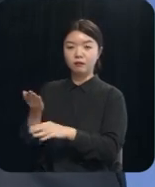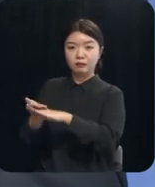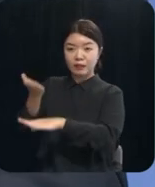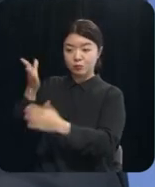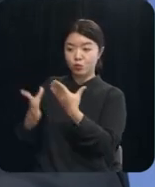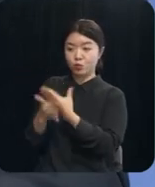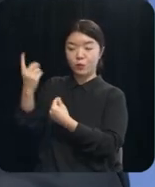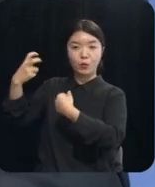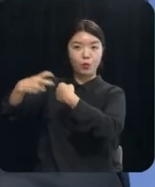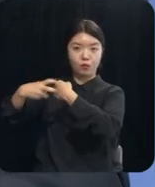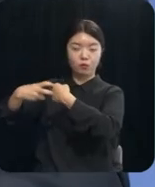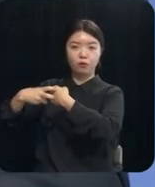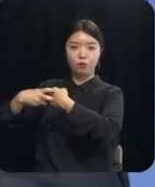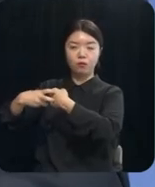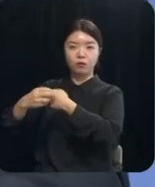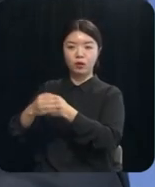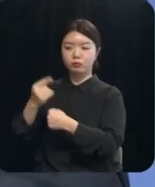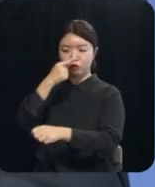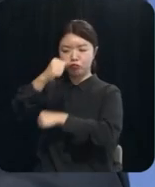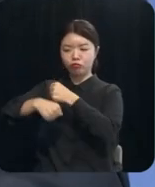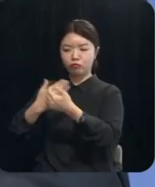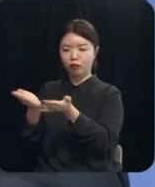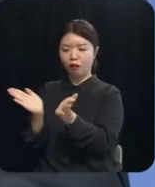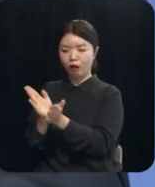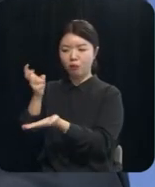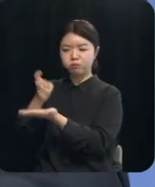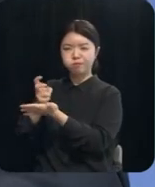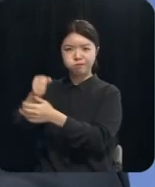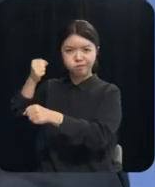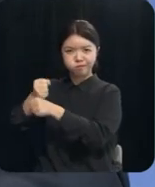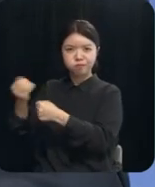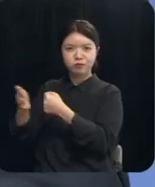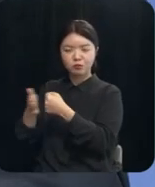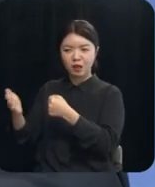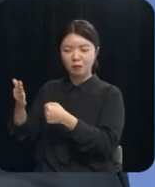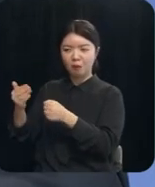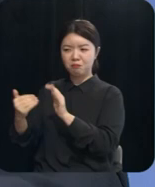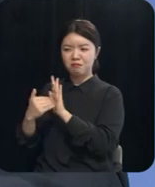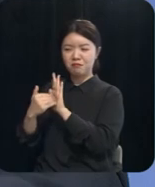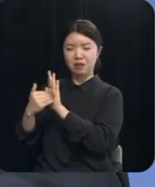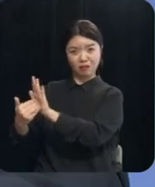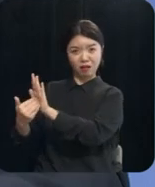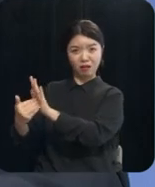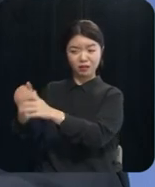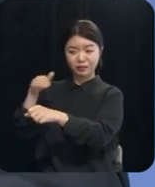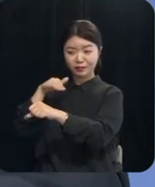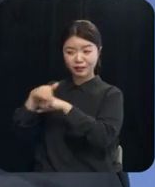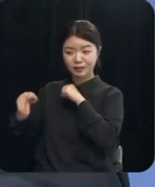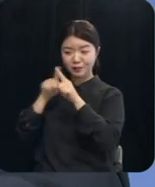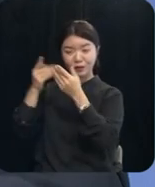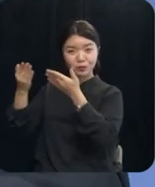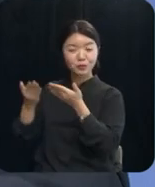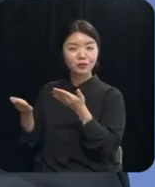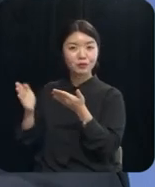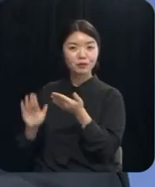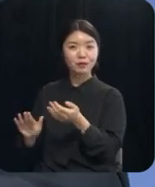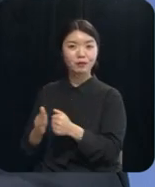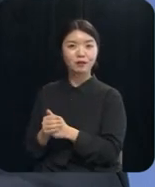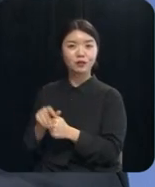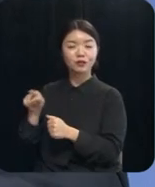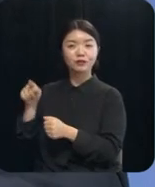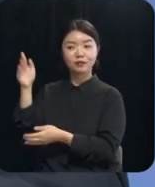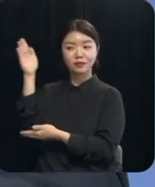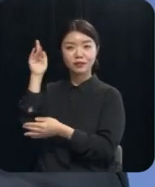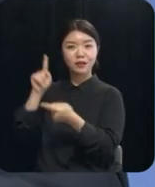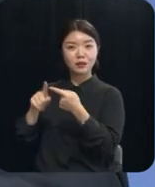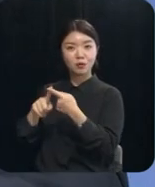상급종합병원을 민주당의 입법 독재로 민주당이 막았다 이렇게 말씀하신데 그